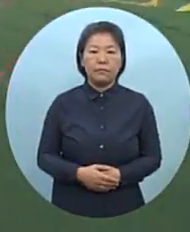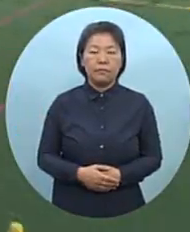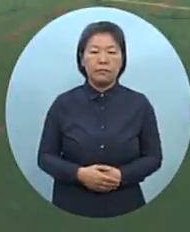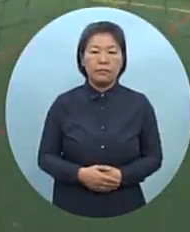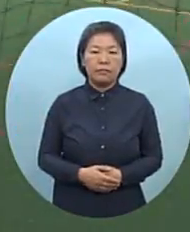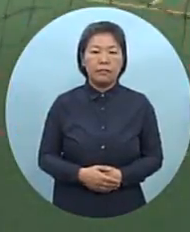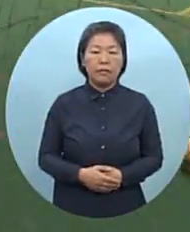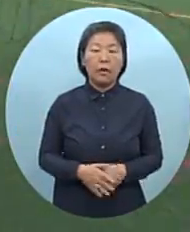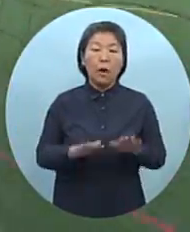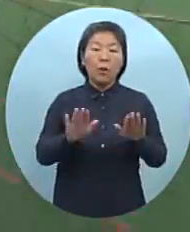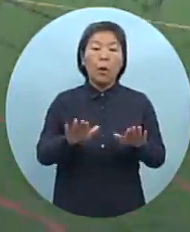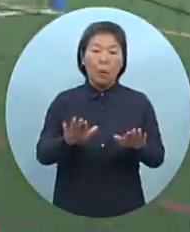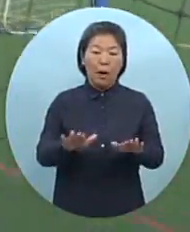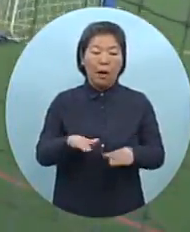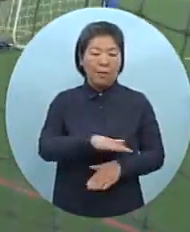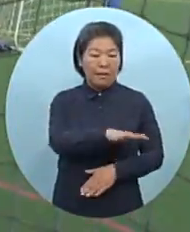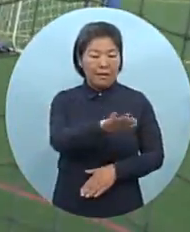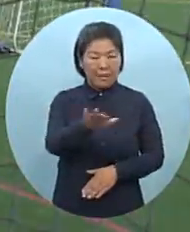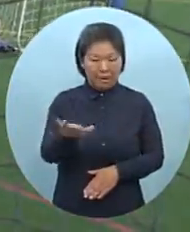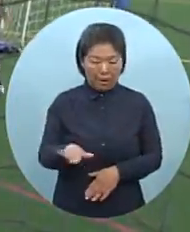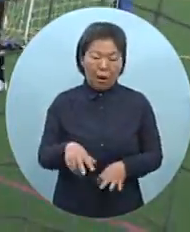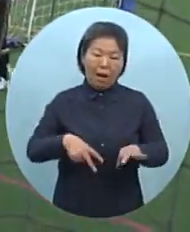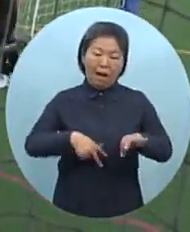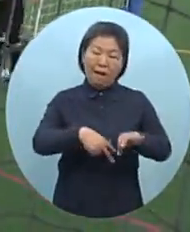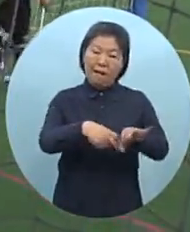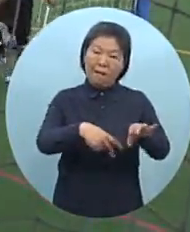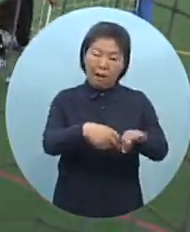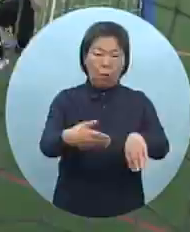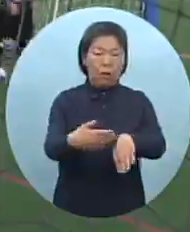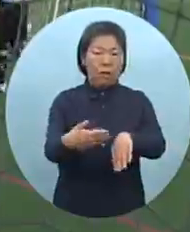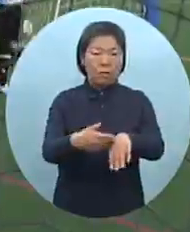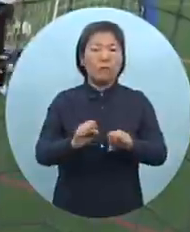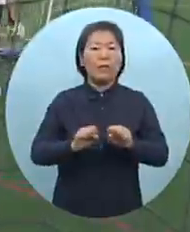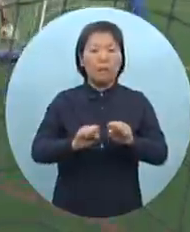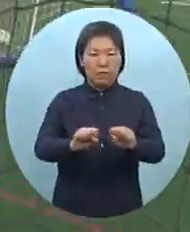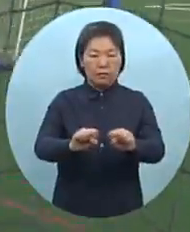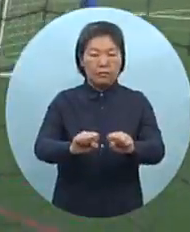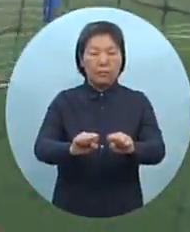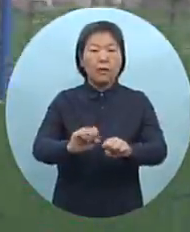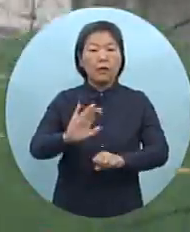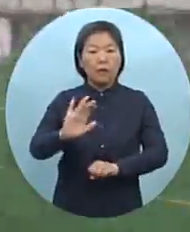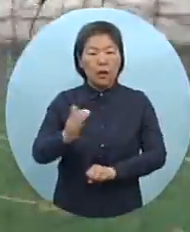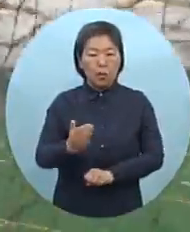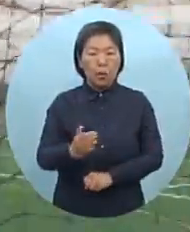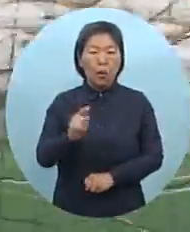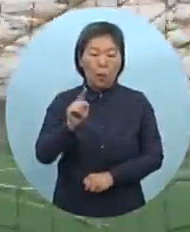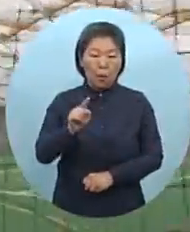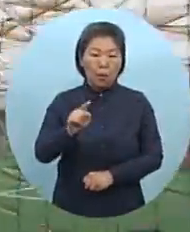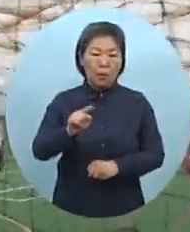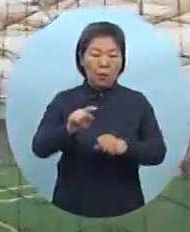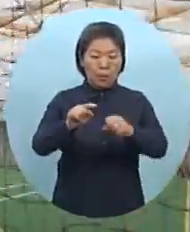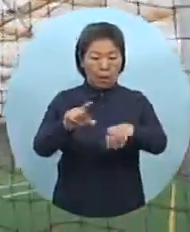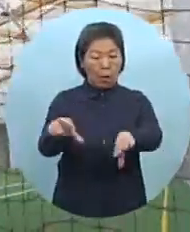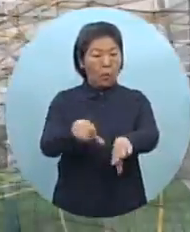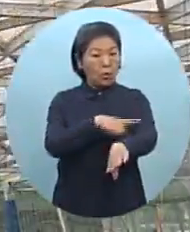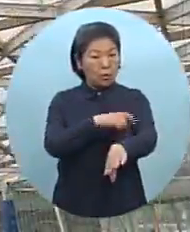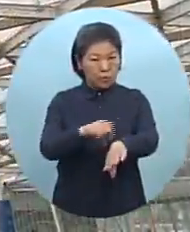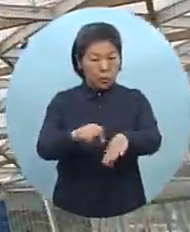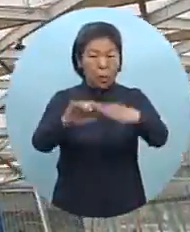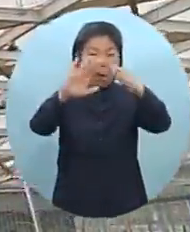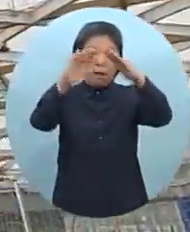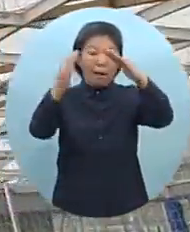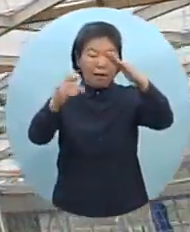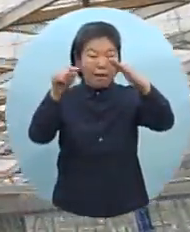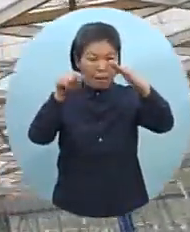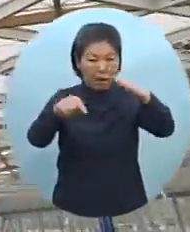ます今日はこのようにえ子供たちがサッカーの練習で使っておりますがえこちらの施設の特徴としまして屋根